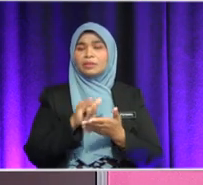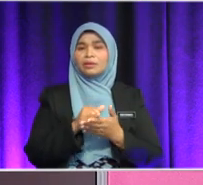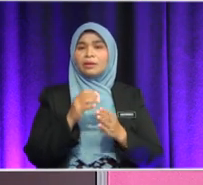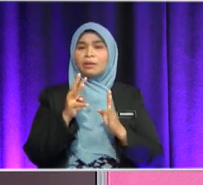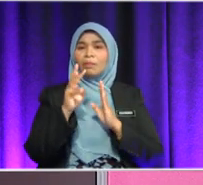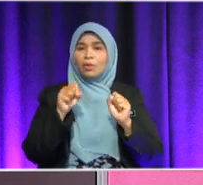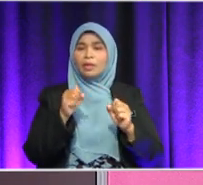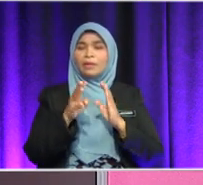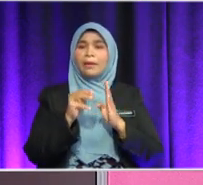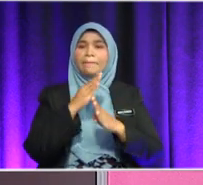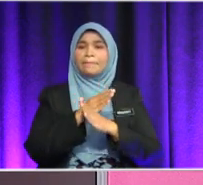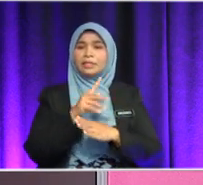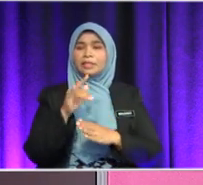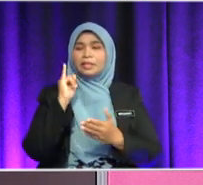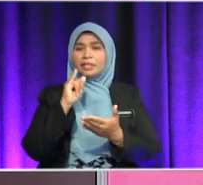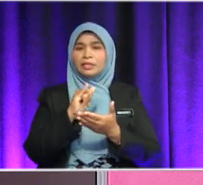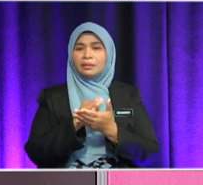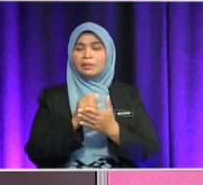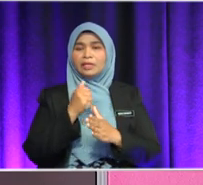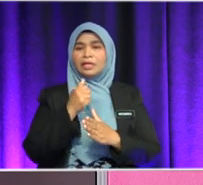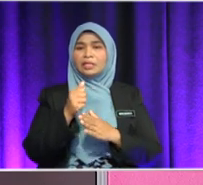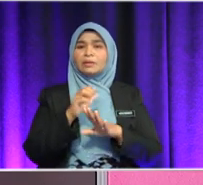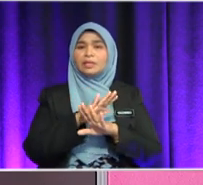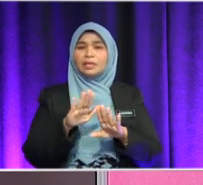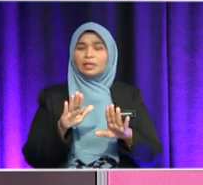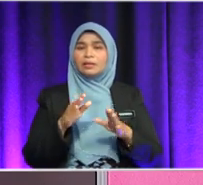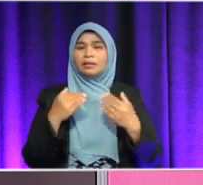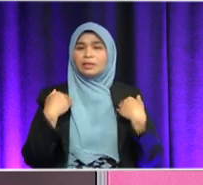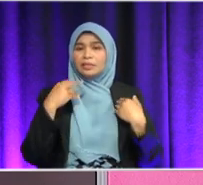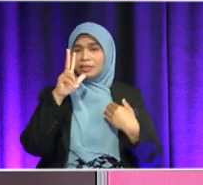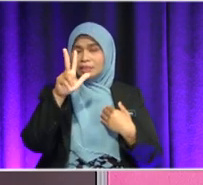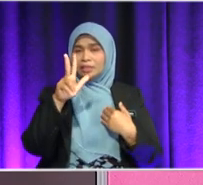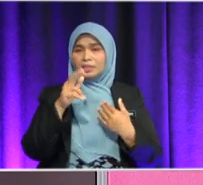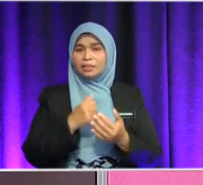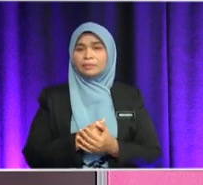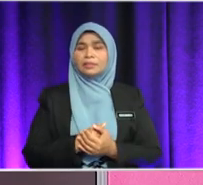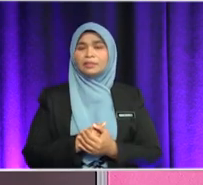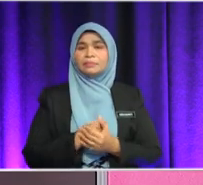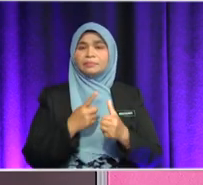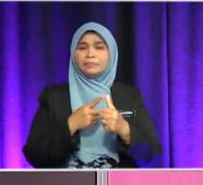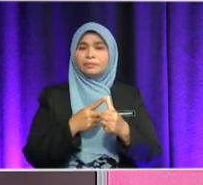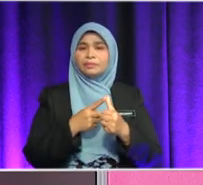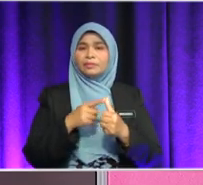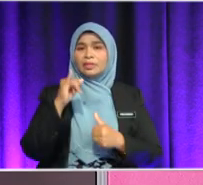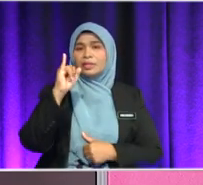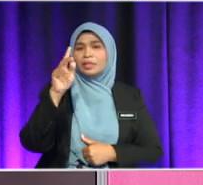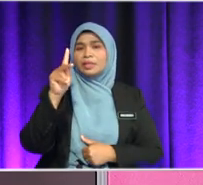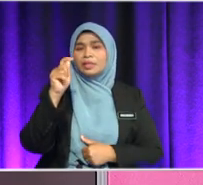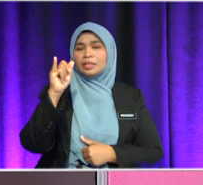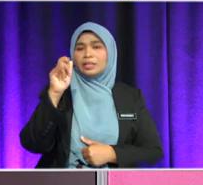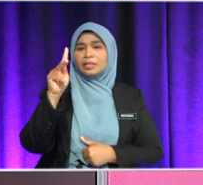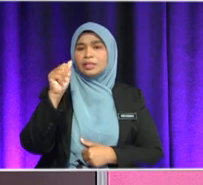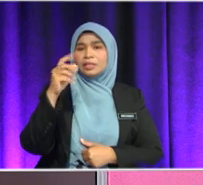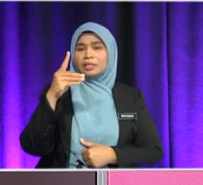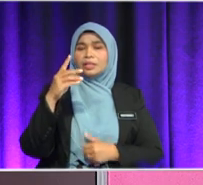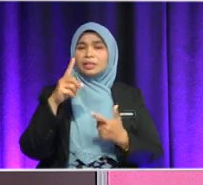antara tiga perkara yang boleh membatalkan Imani ialah yang pertama iktikad yang kedua